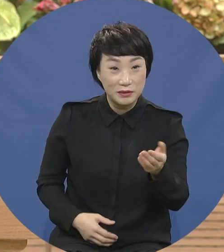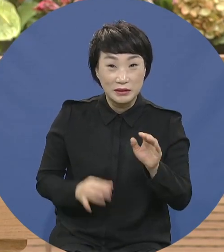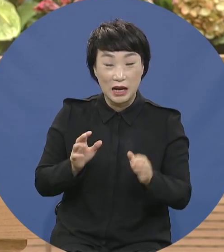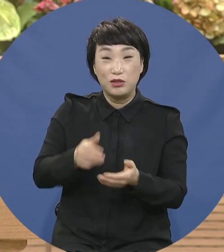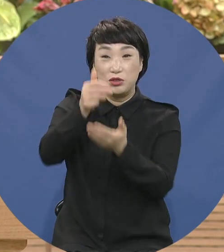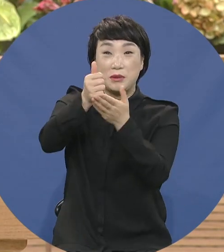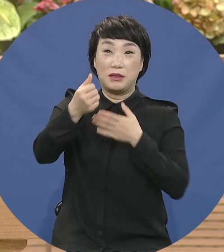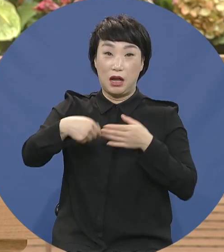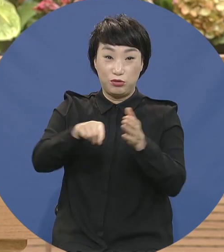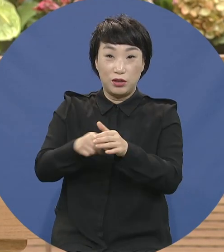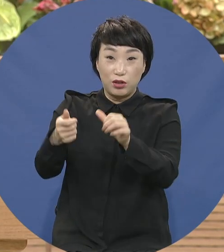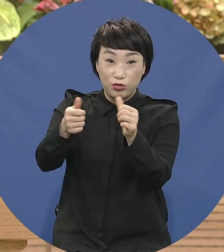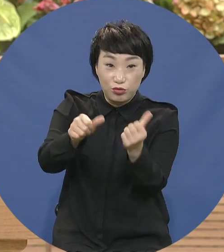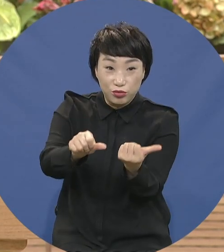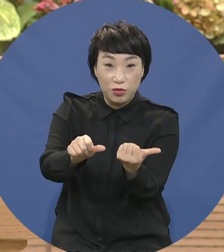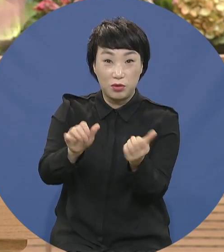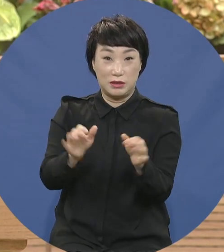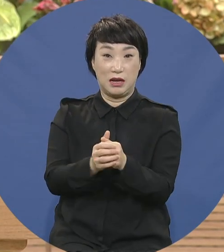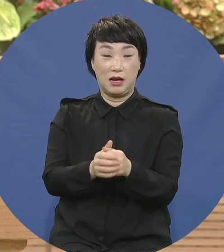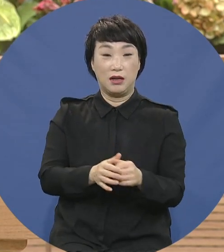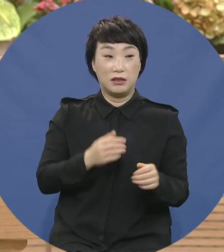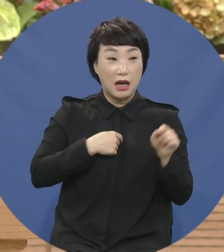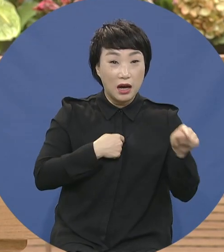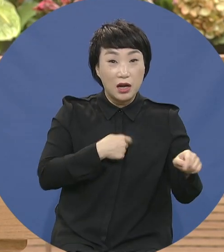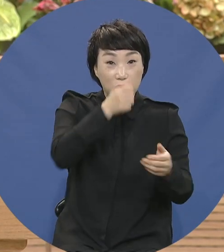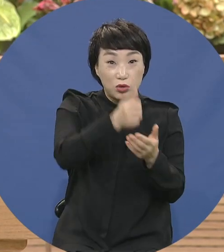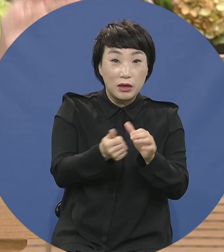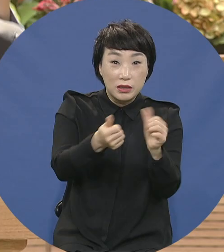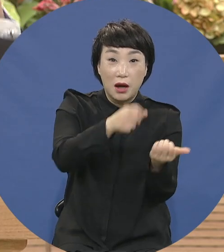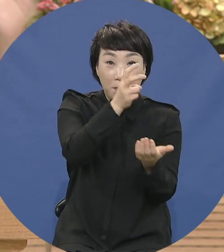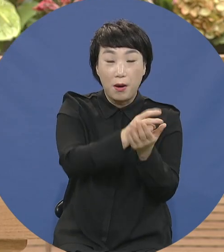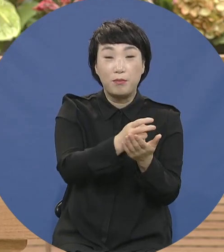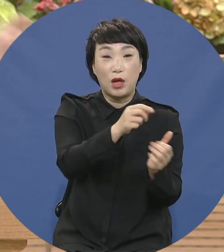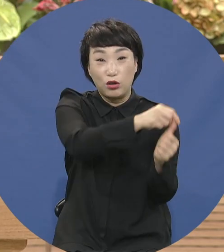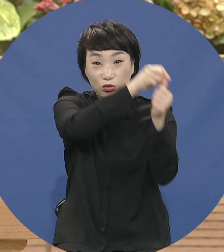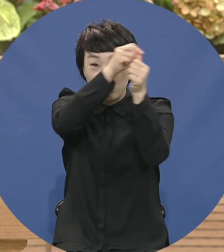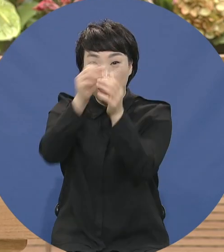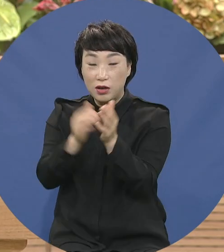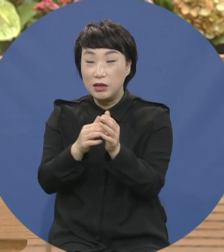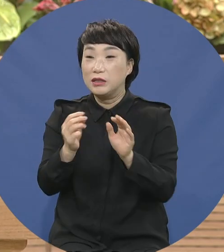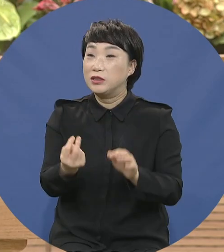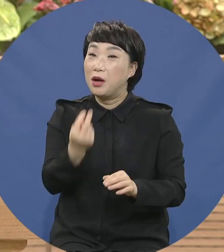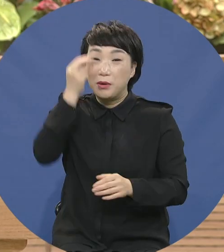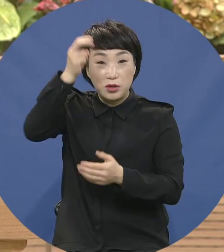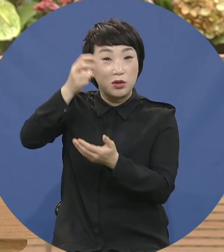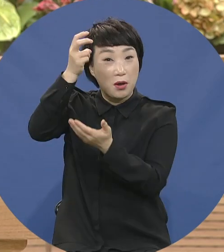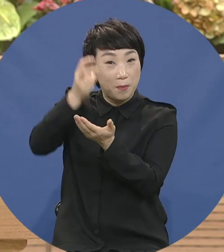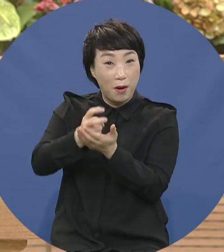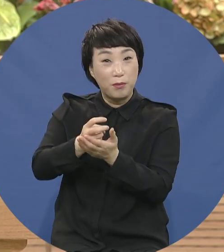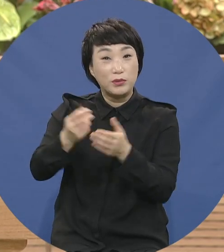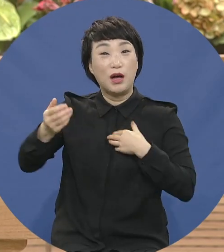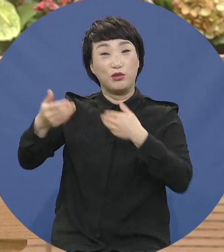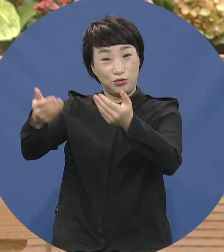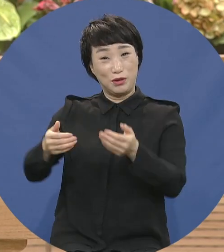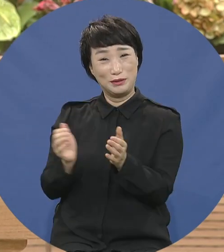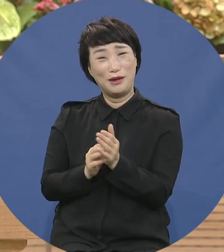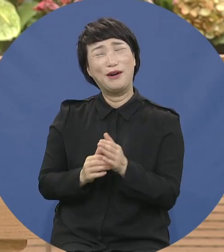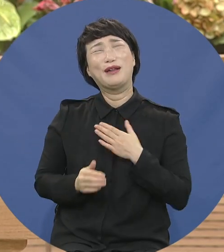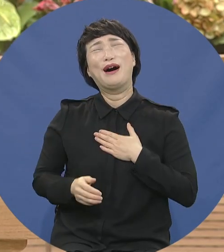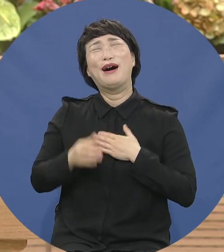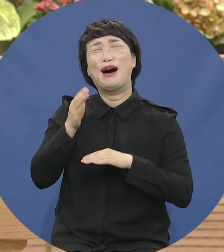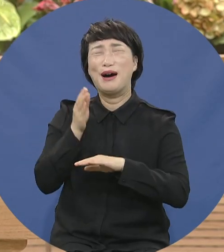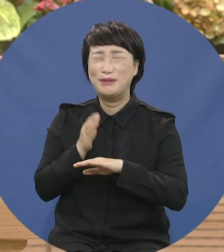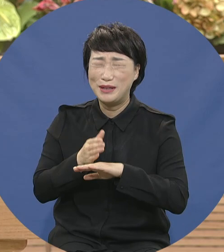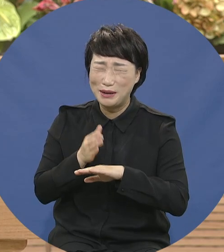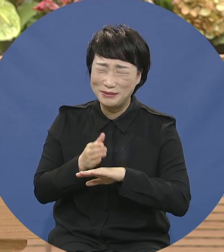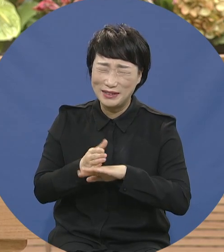주님이 날 위해 죽어주시고 죄와 사망의 법에서 나를 건져서 생명의 성령의 법으로 주신 거